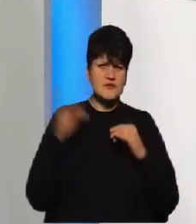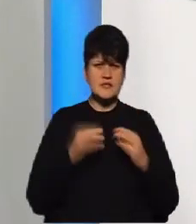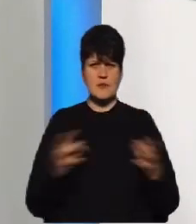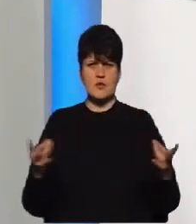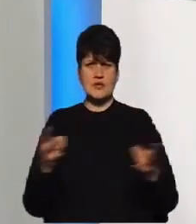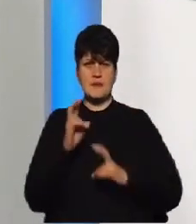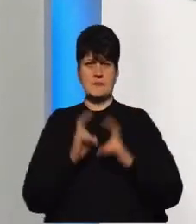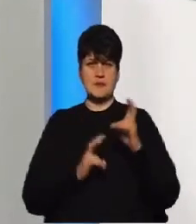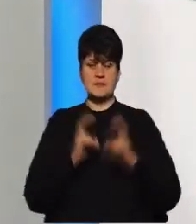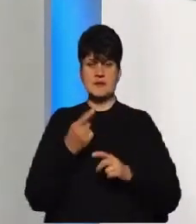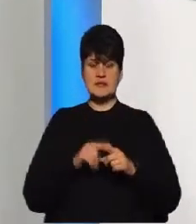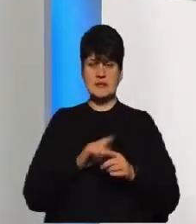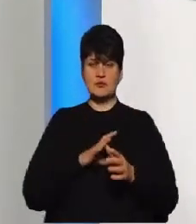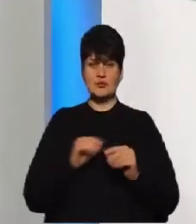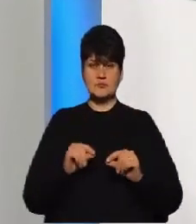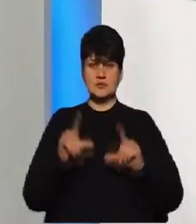було зростання біля